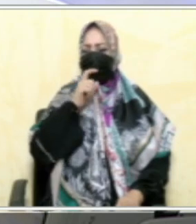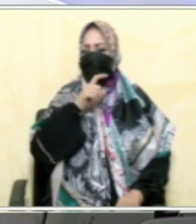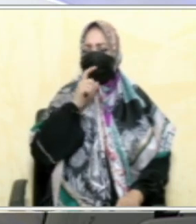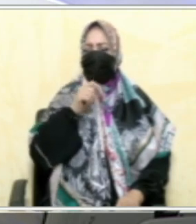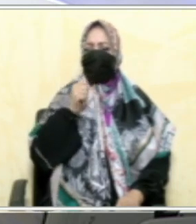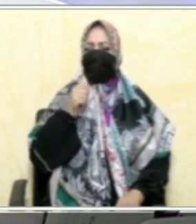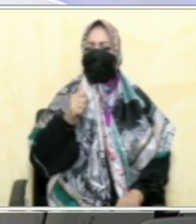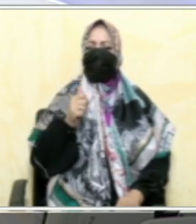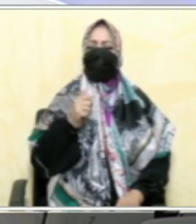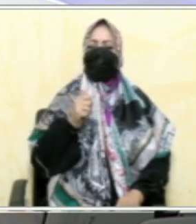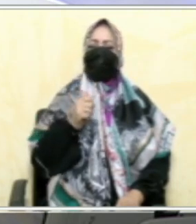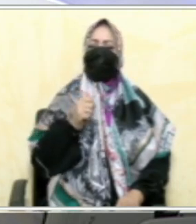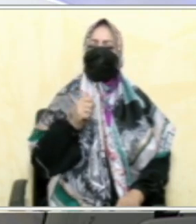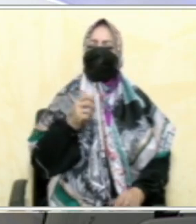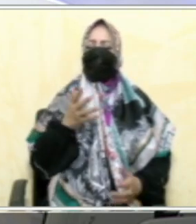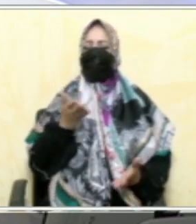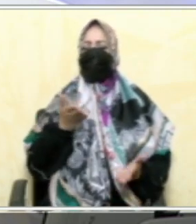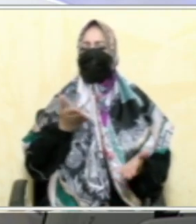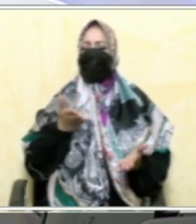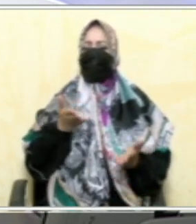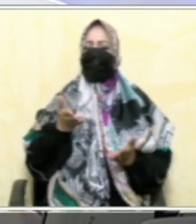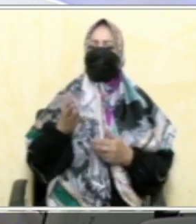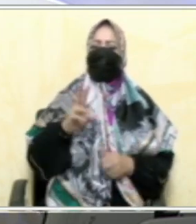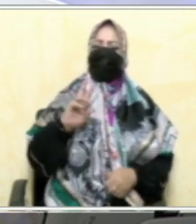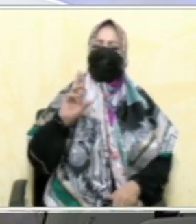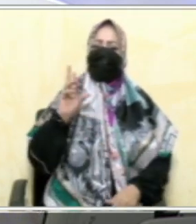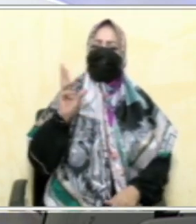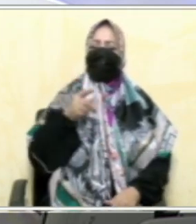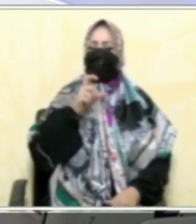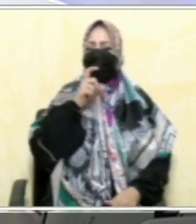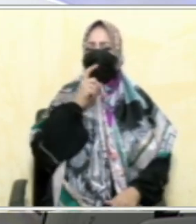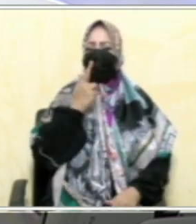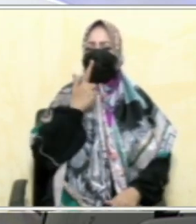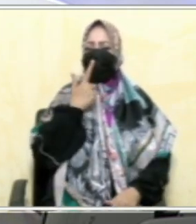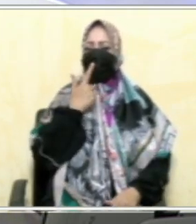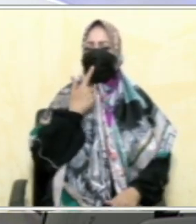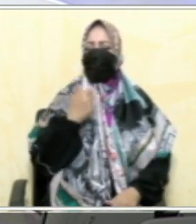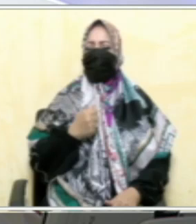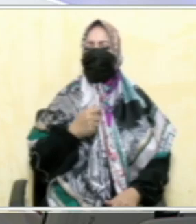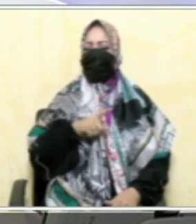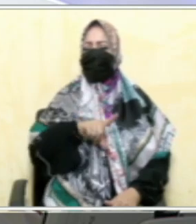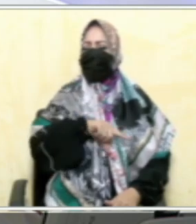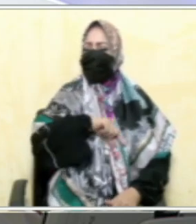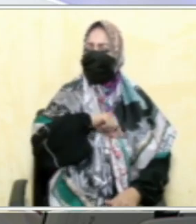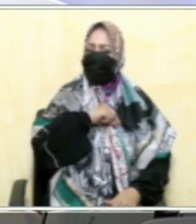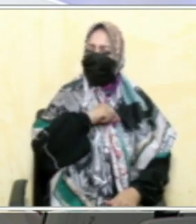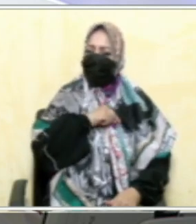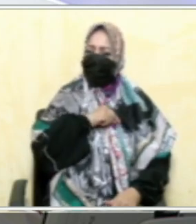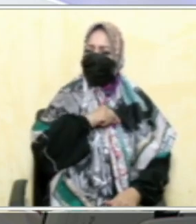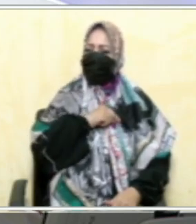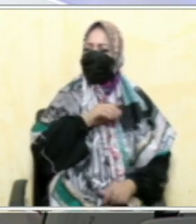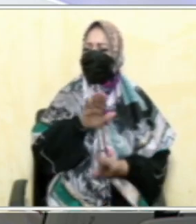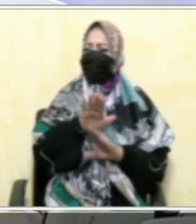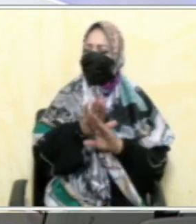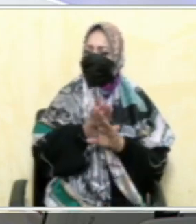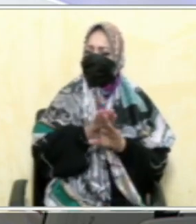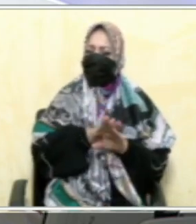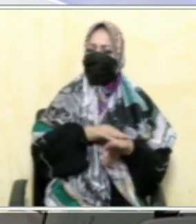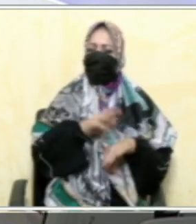ومراعاة حال الطفل، وهذا أمر جيد ولا شك أن له بعض